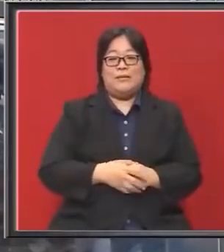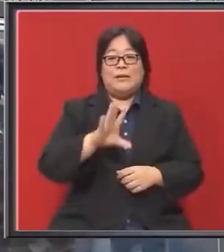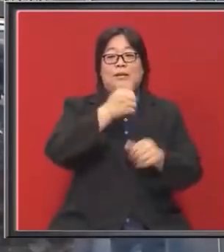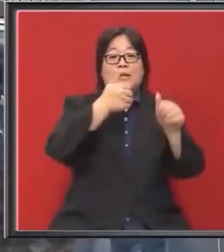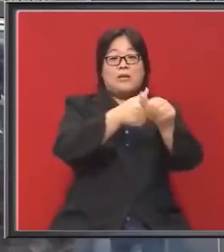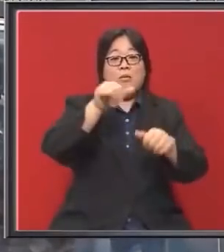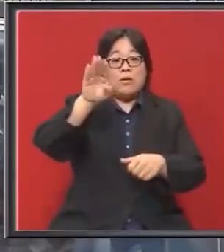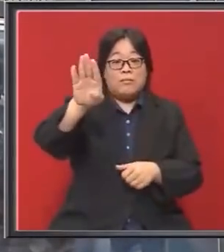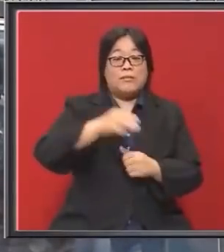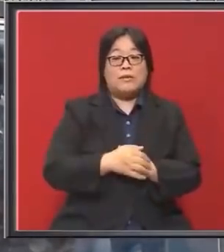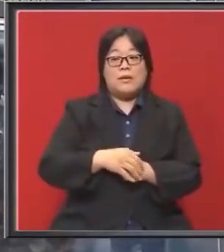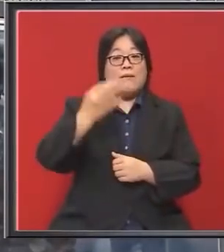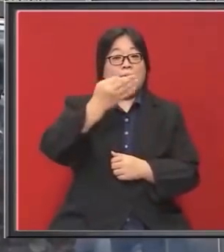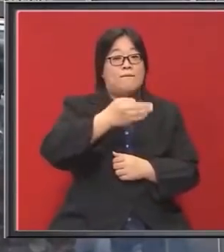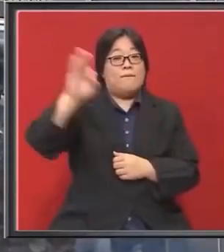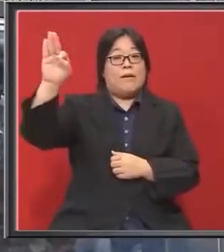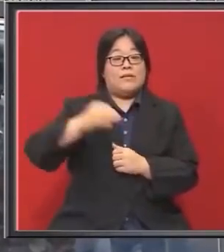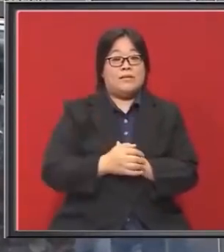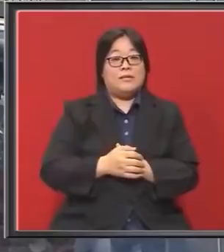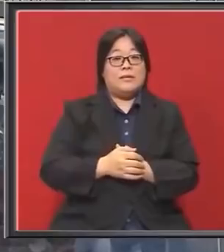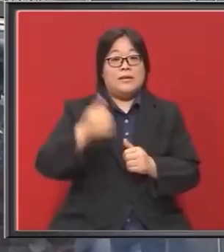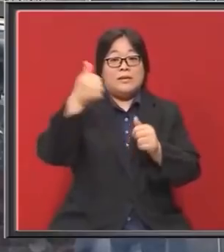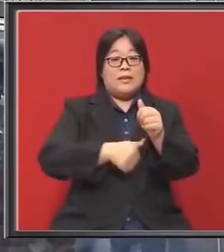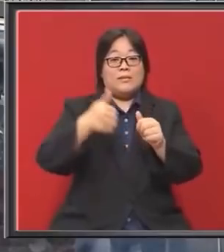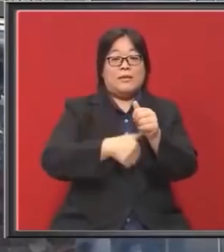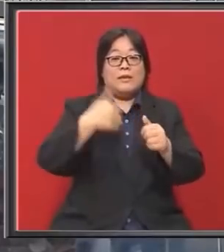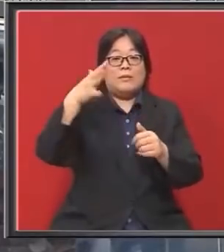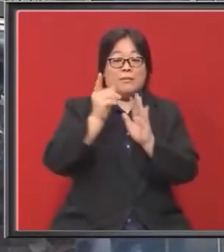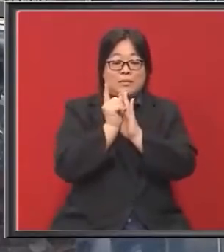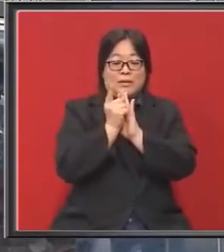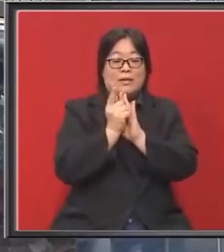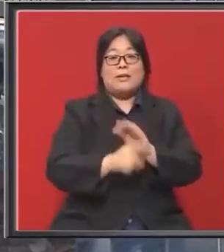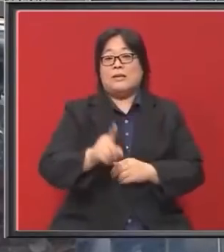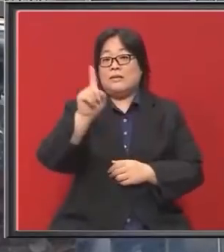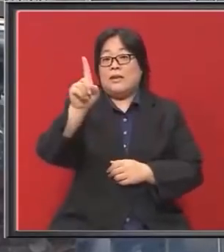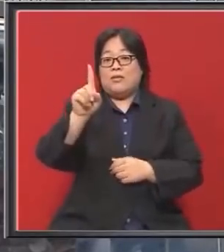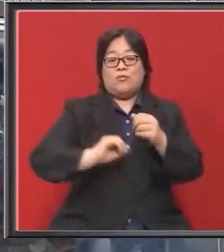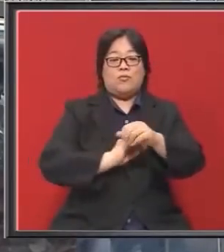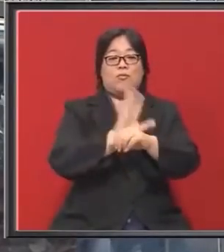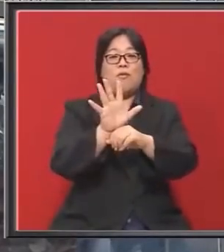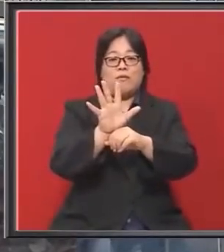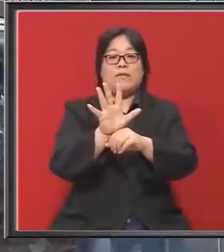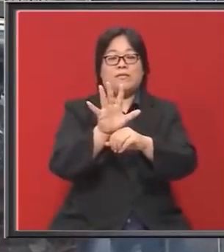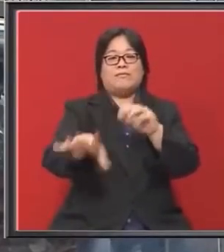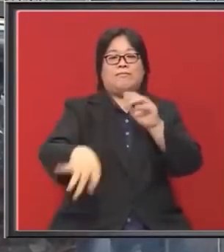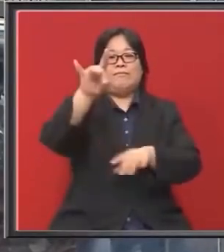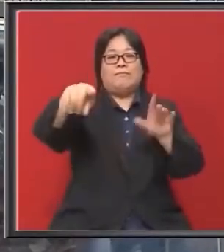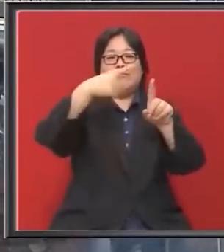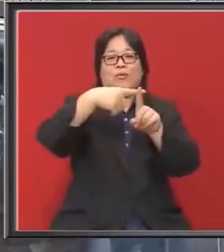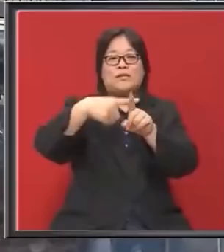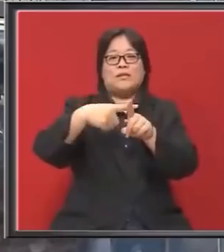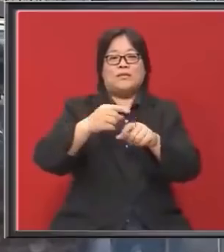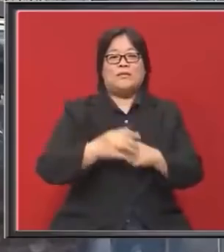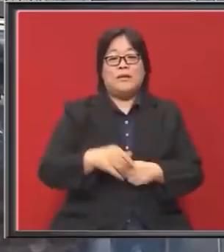dan menggoyang pomade di Perancis 15 rakyat 15-1 penyakit konflik politik